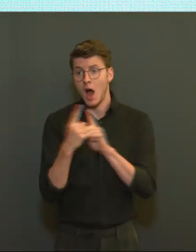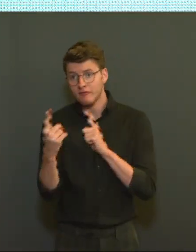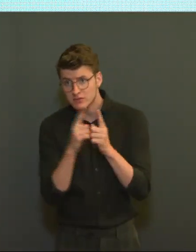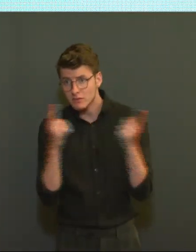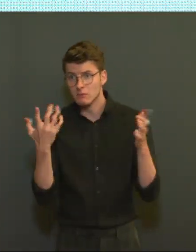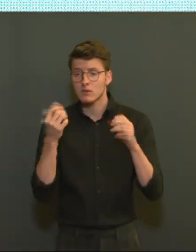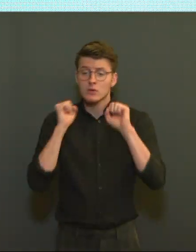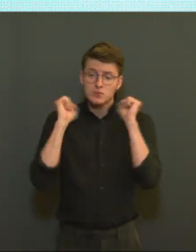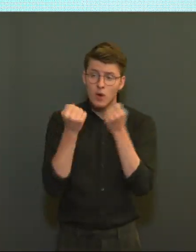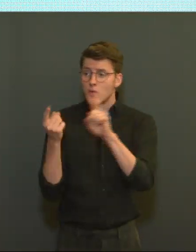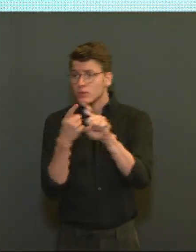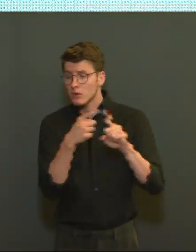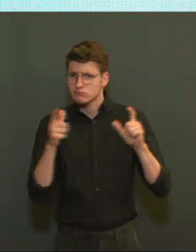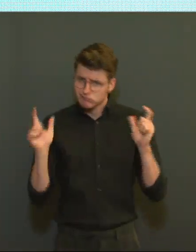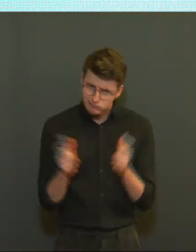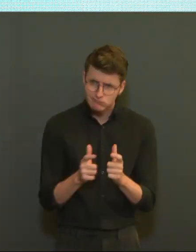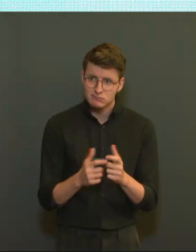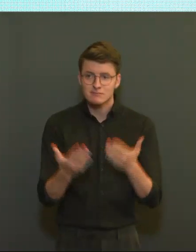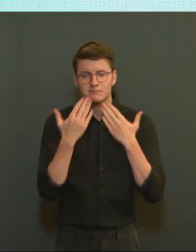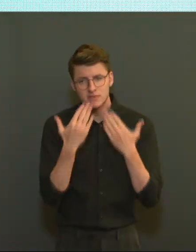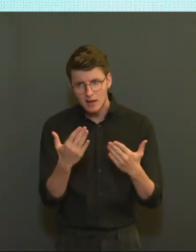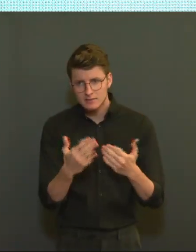contacten. Dank u voor uw aandacht.